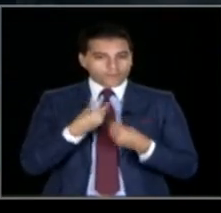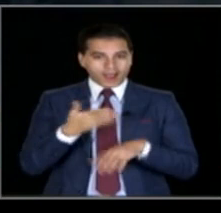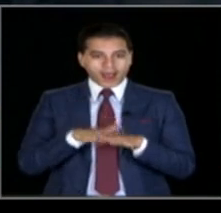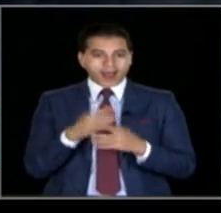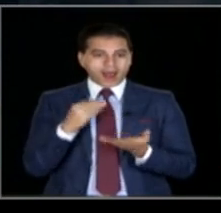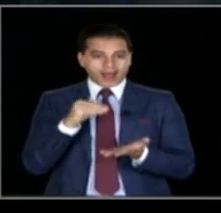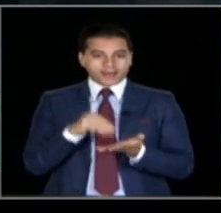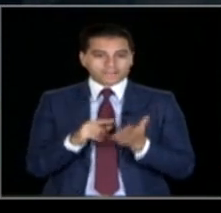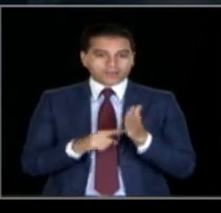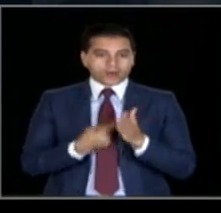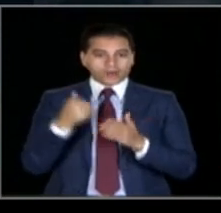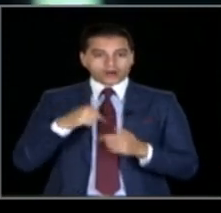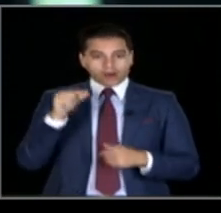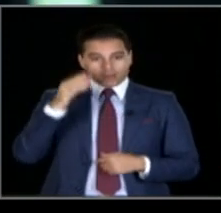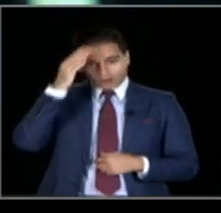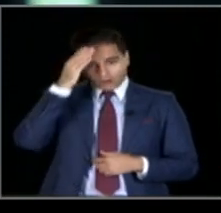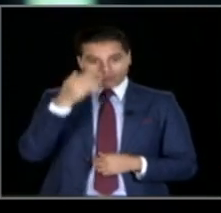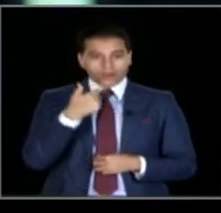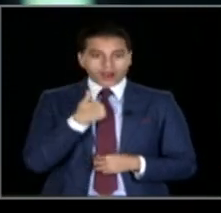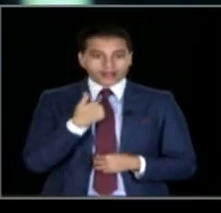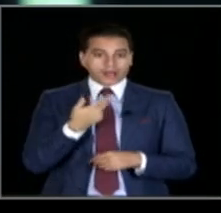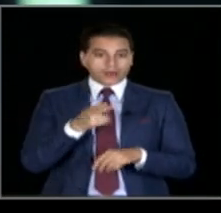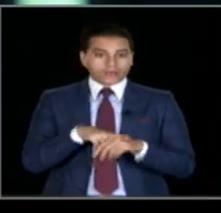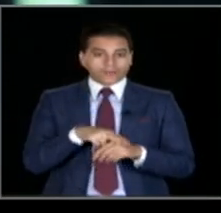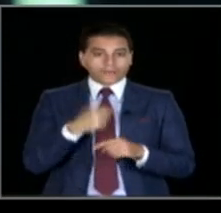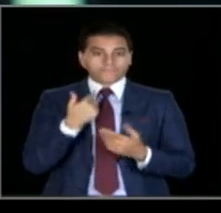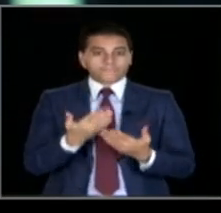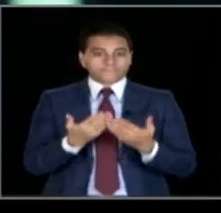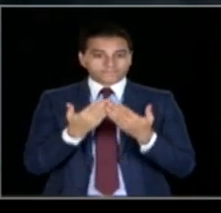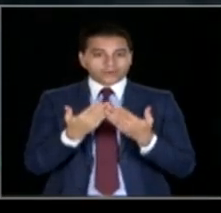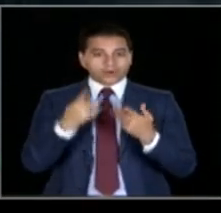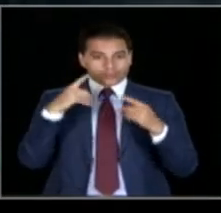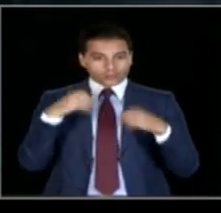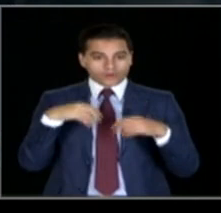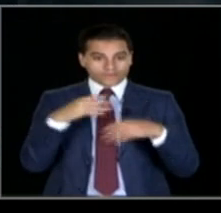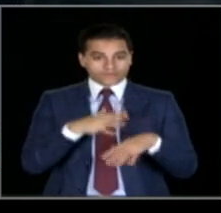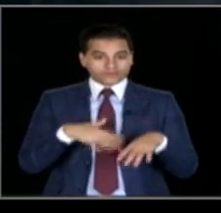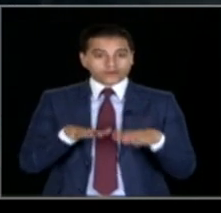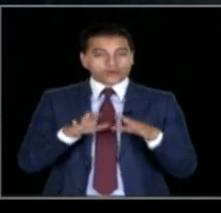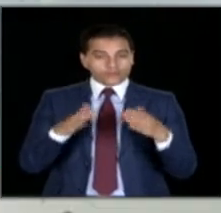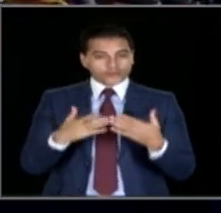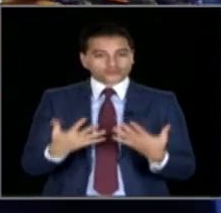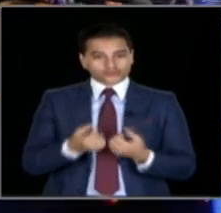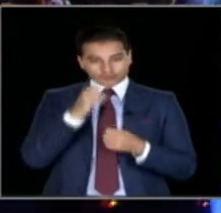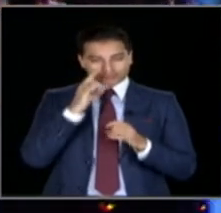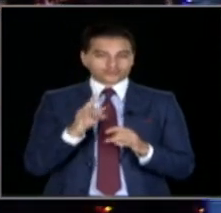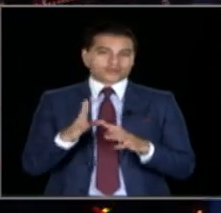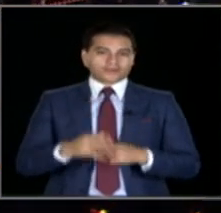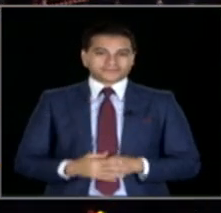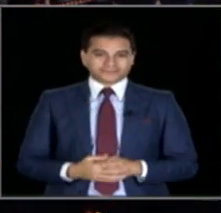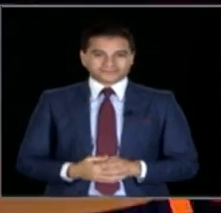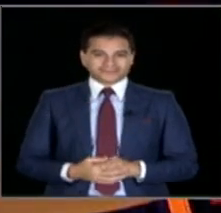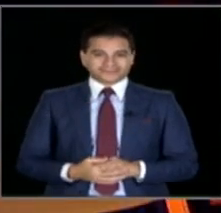اول مشاركه ليا في برنامج العباقره، وانا يعني بدا ربنا سبحانه وتعالى يوفقنا يوفق الفريق ان شاء الله.